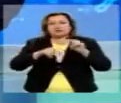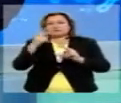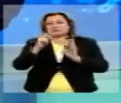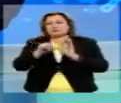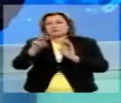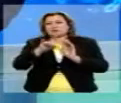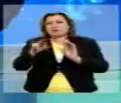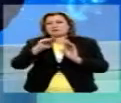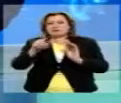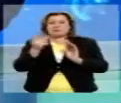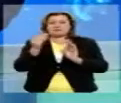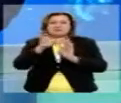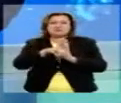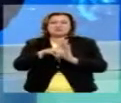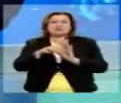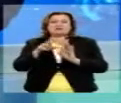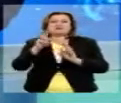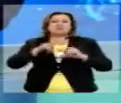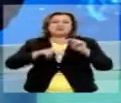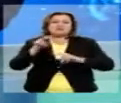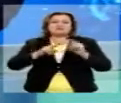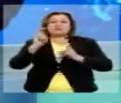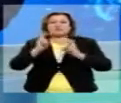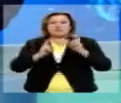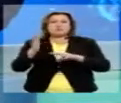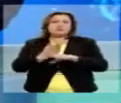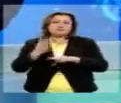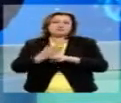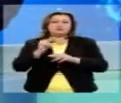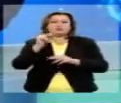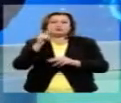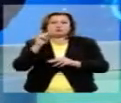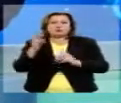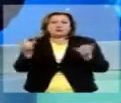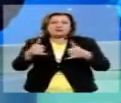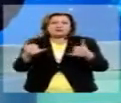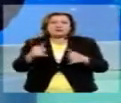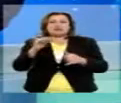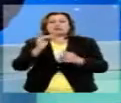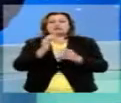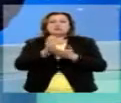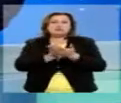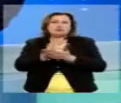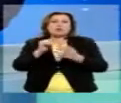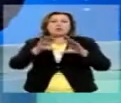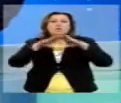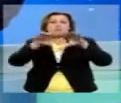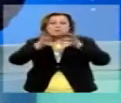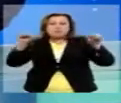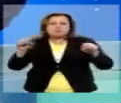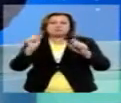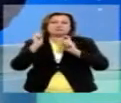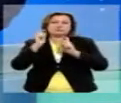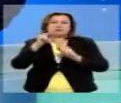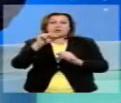261 миллиард тенге инвестиций вложат в строительство заводов по производству чугунного литья и компонентов для мостов грузовой техники